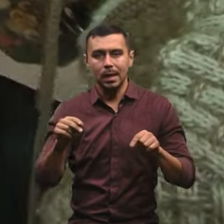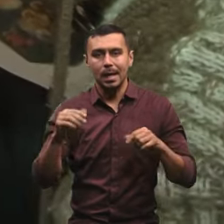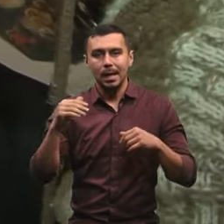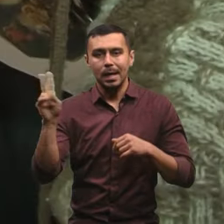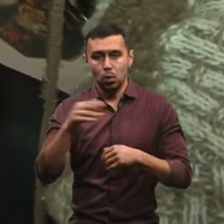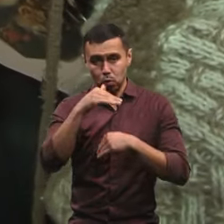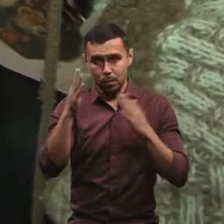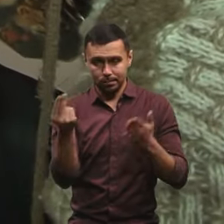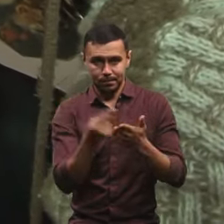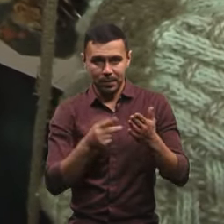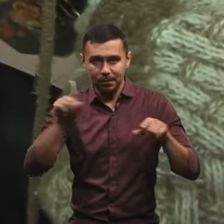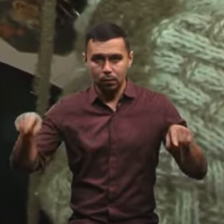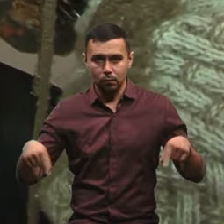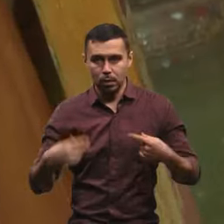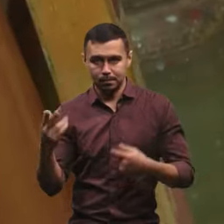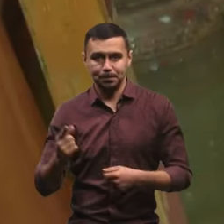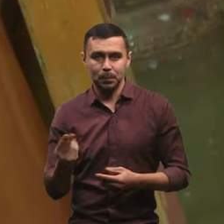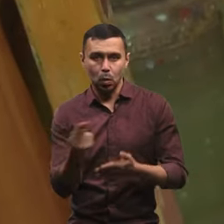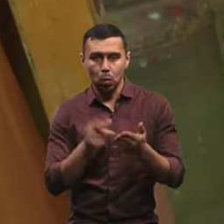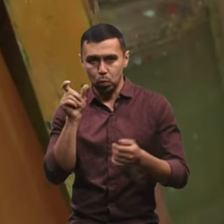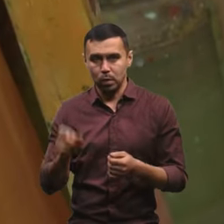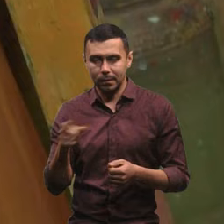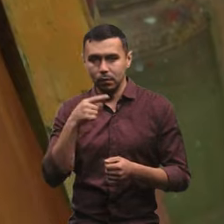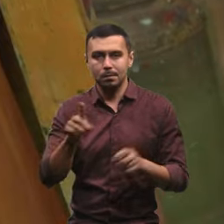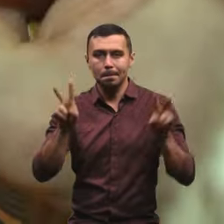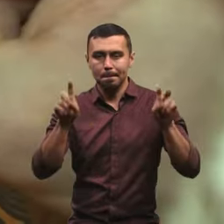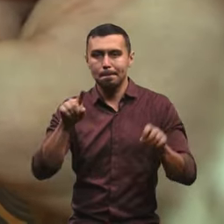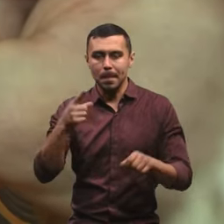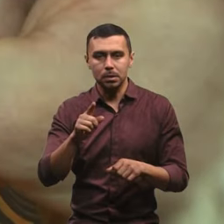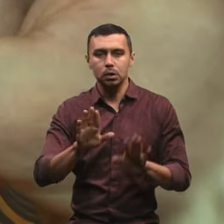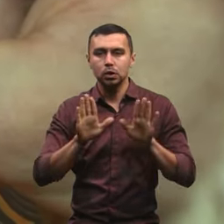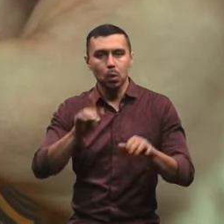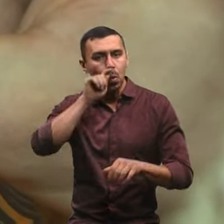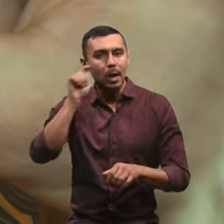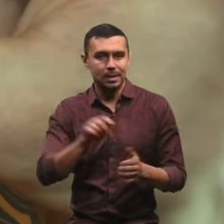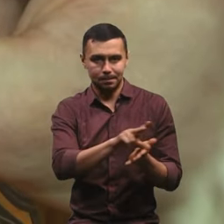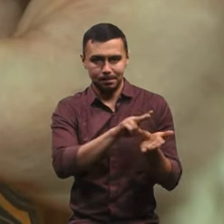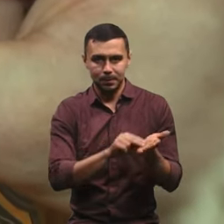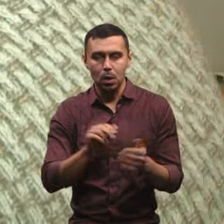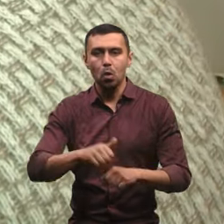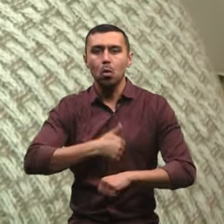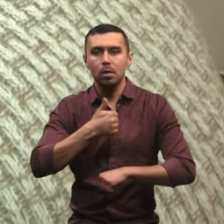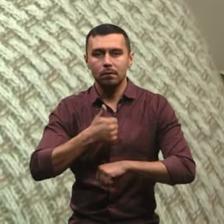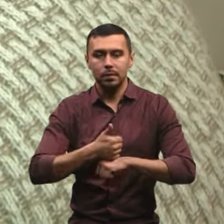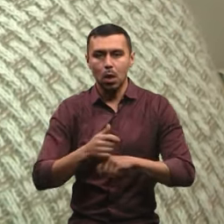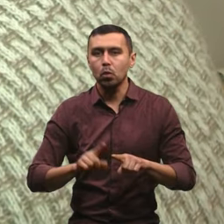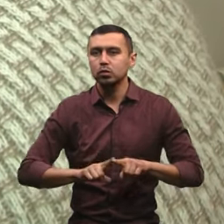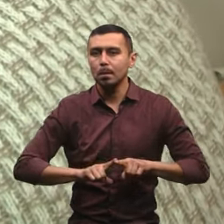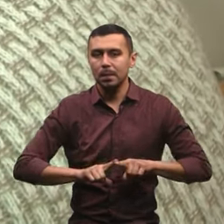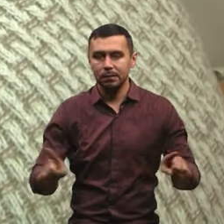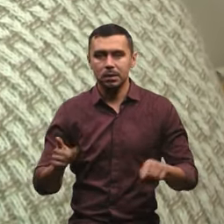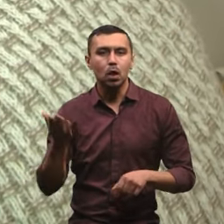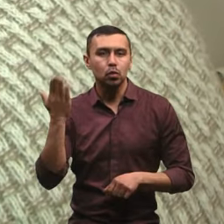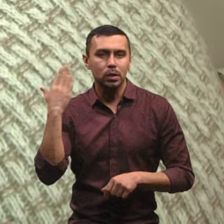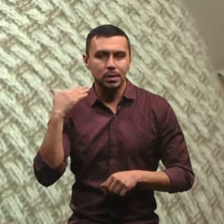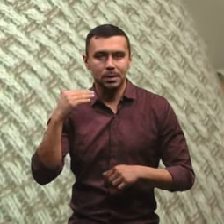малярства відтворює Святослав Терлецький. Її називає одною з перших суто українських зразків. Головна особливість